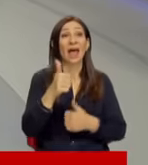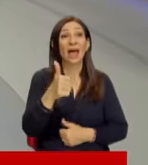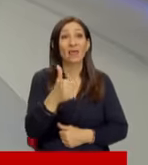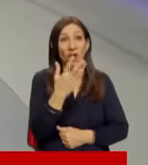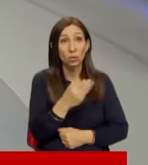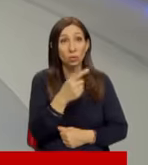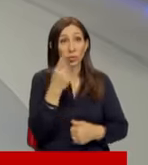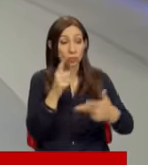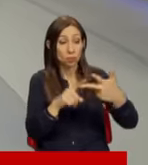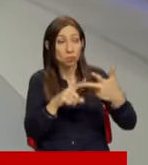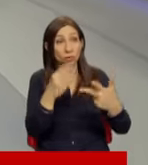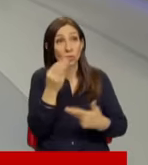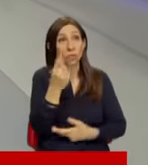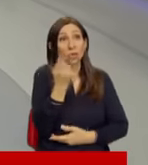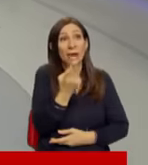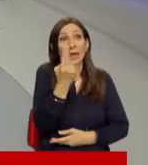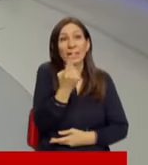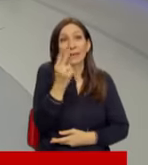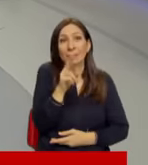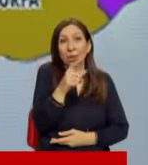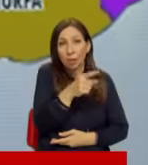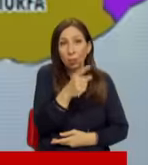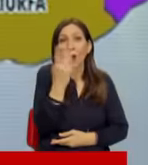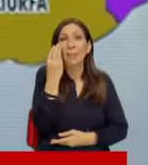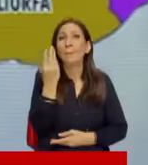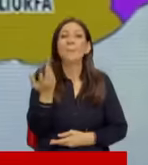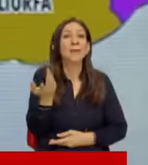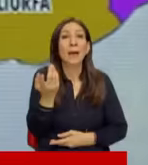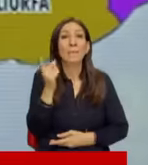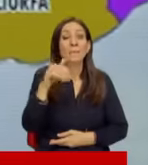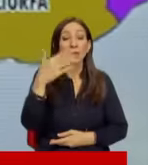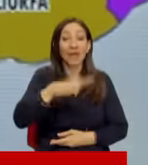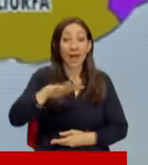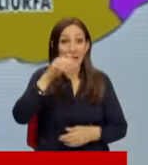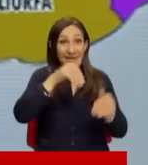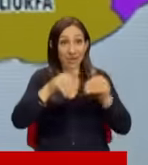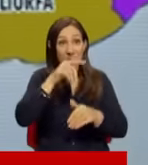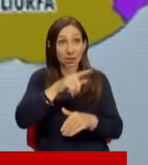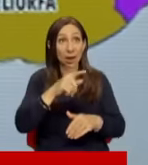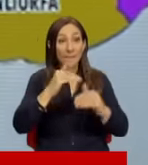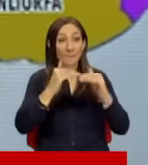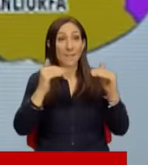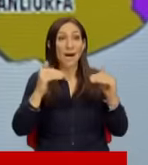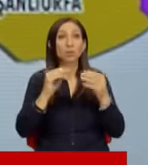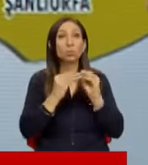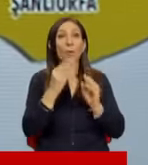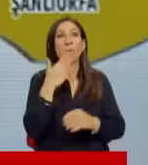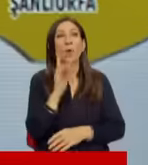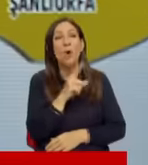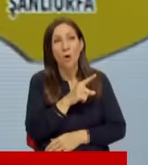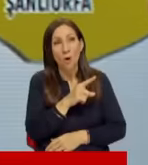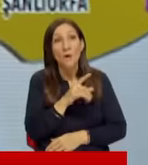oldu zaten. %7 yani %6.96. Evet. Bunun anlamı şu: şimdi bir sonraki genel seçimde baraj sorunu